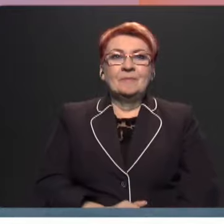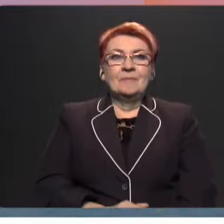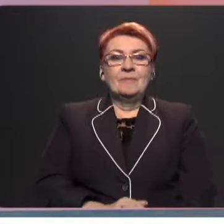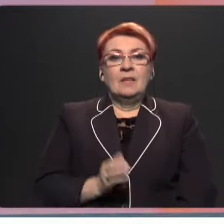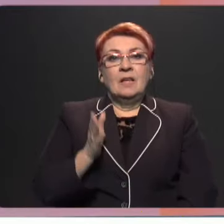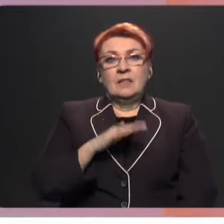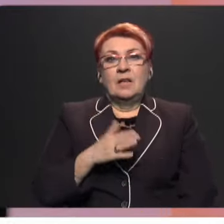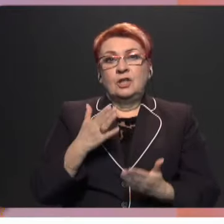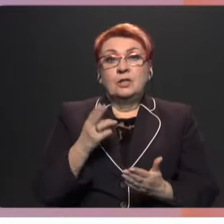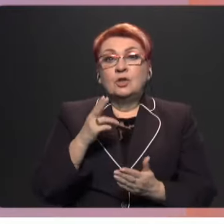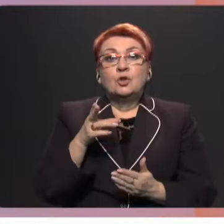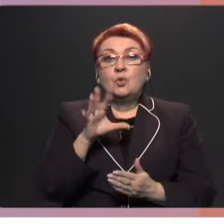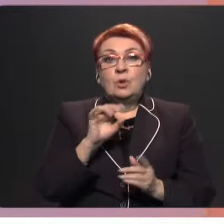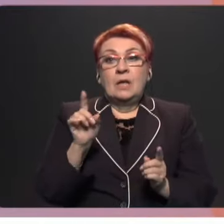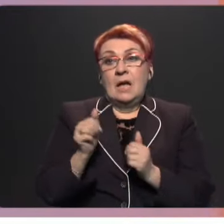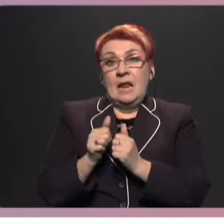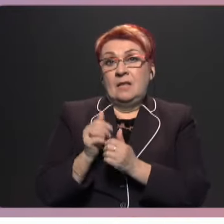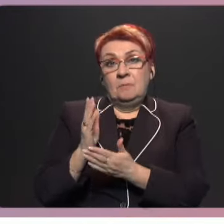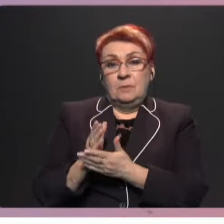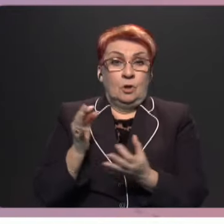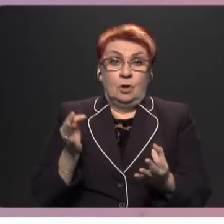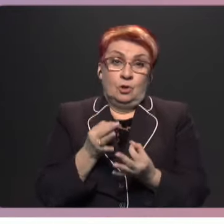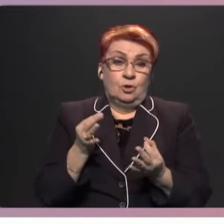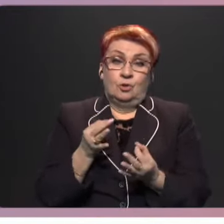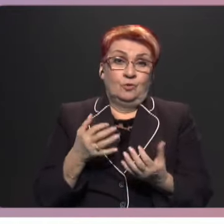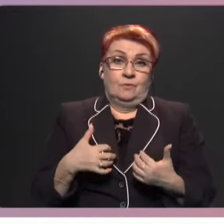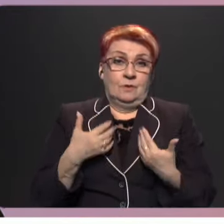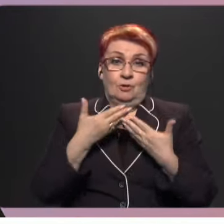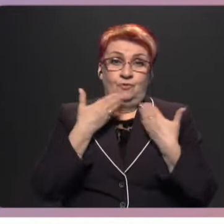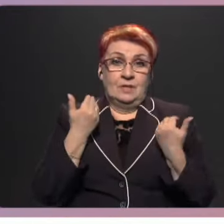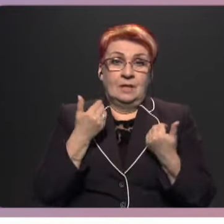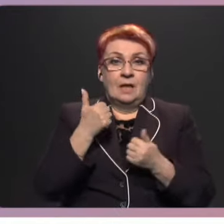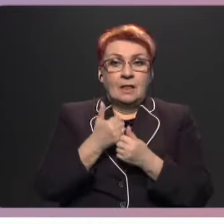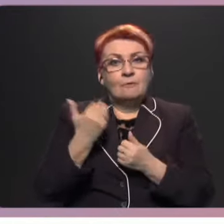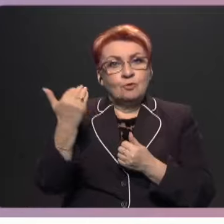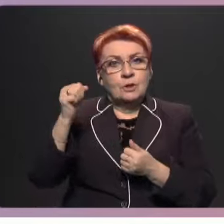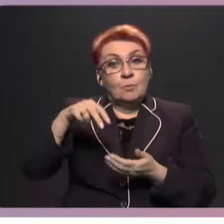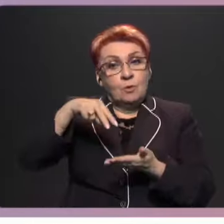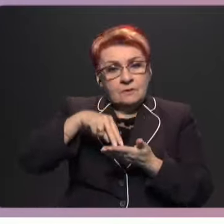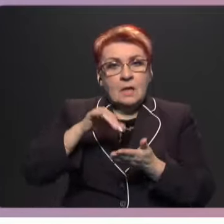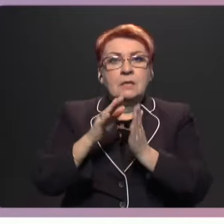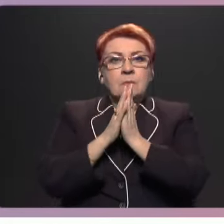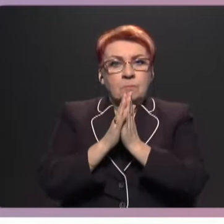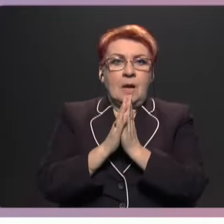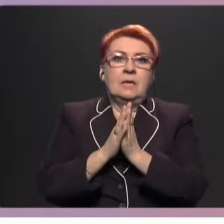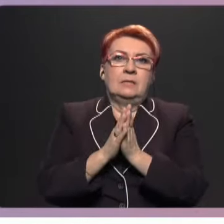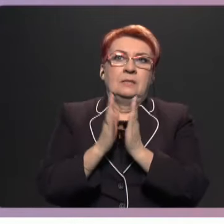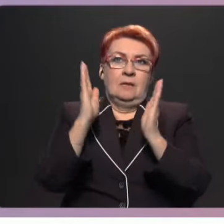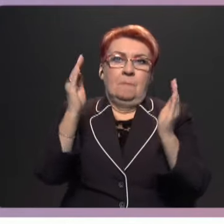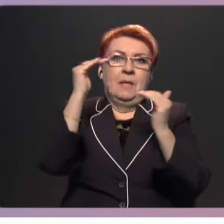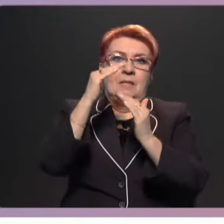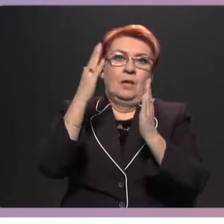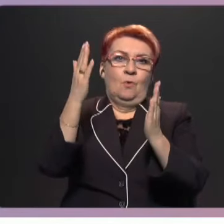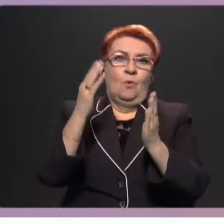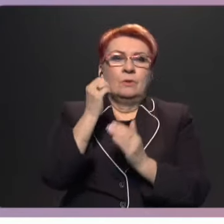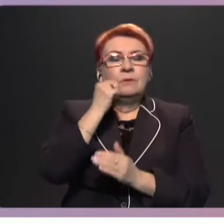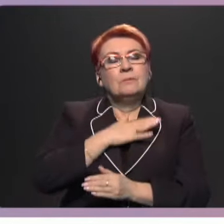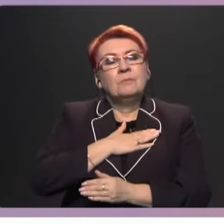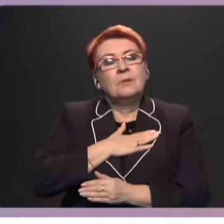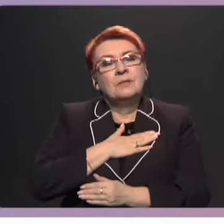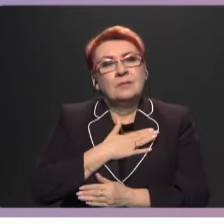даже если что-то рядышком стоит, то в этом нет ничего предусудительного. Главное, чтобы ты мог встать и помолиться перед этим. Спасибо вам большое